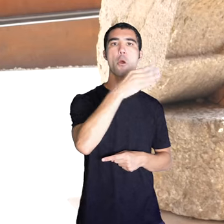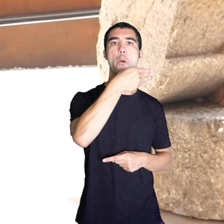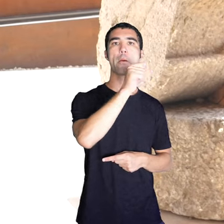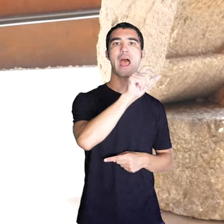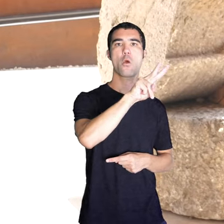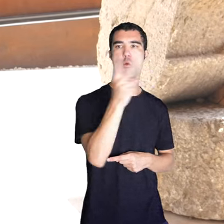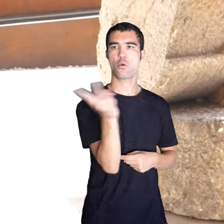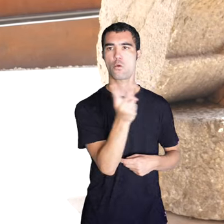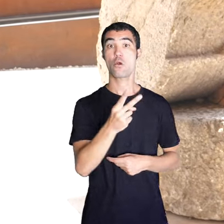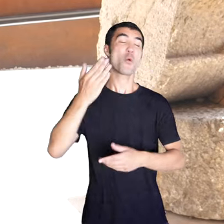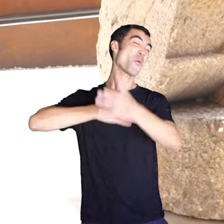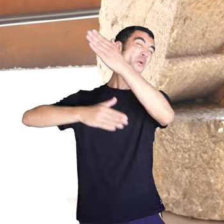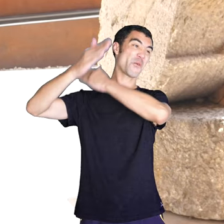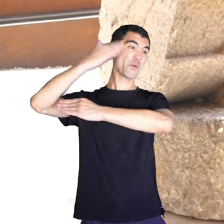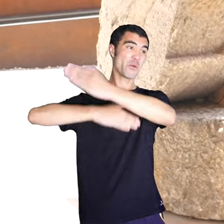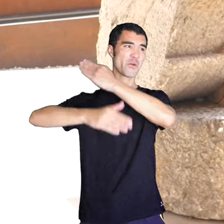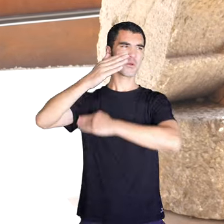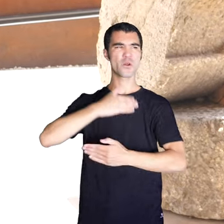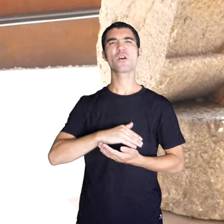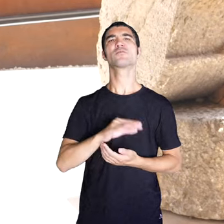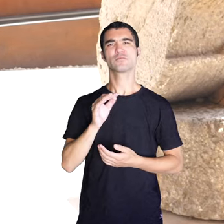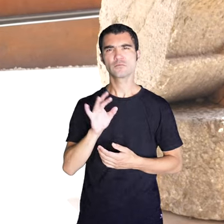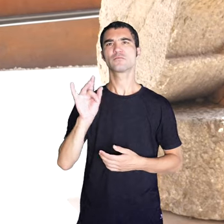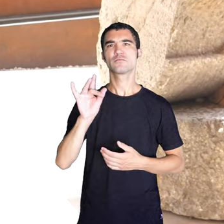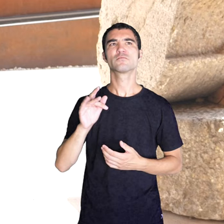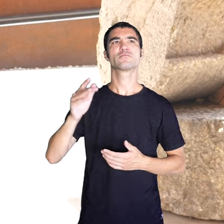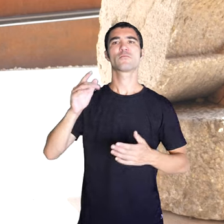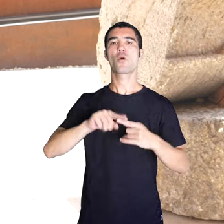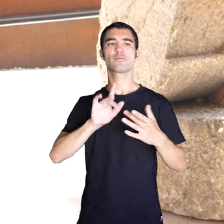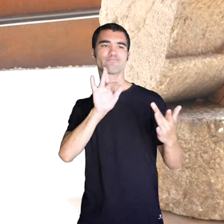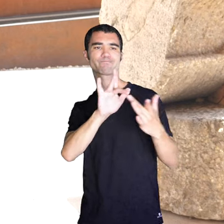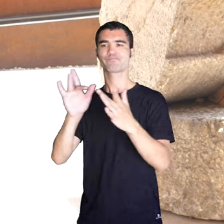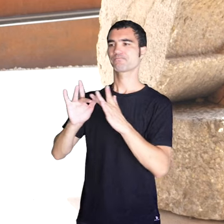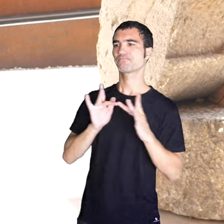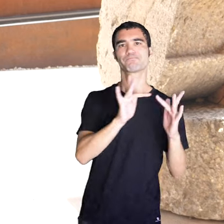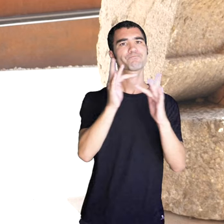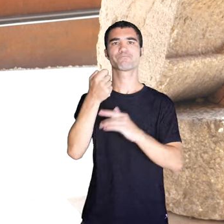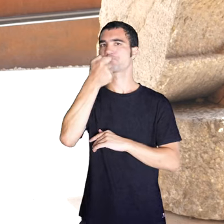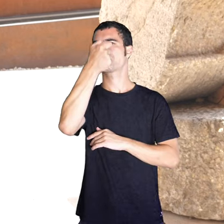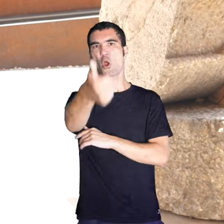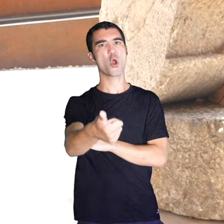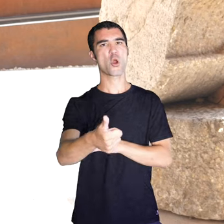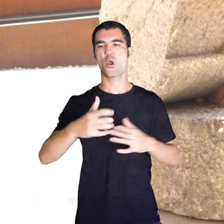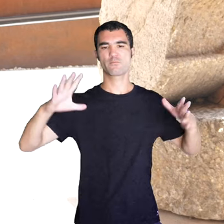En temps passat, pues, no hi havia relació